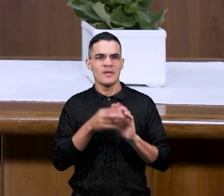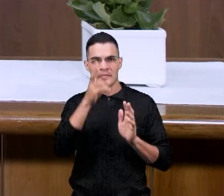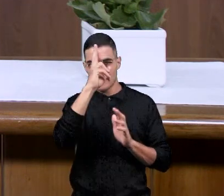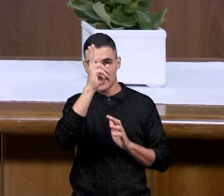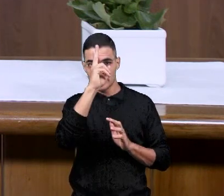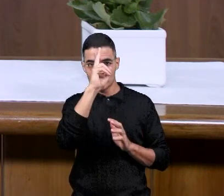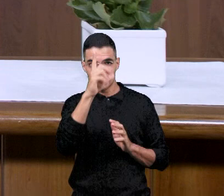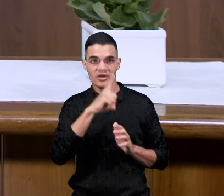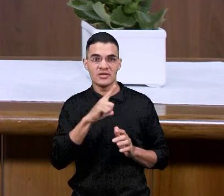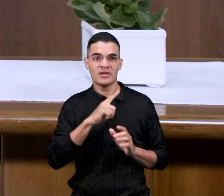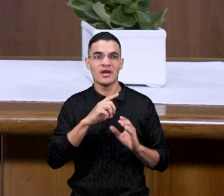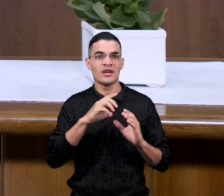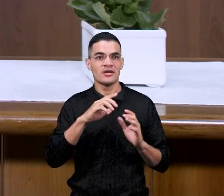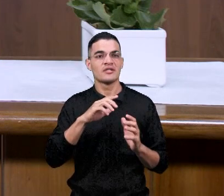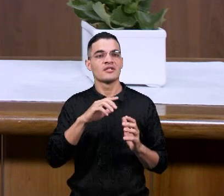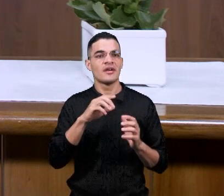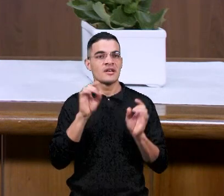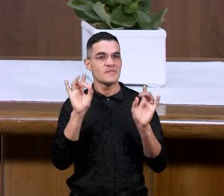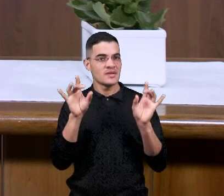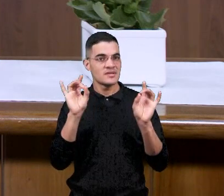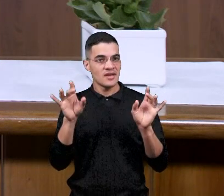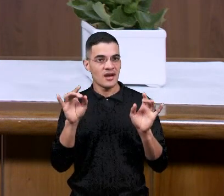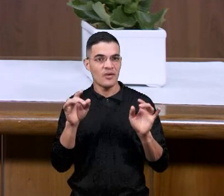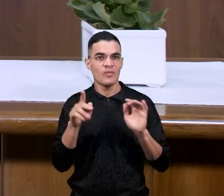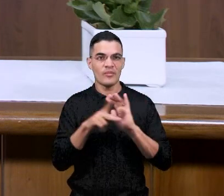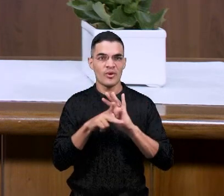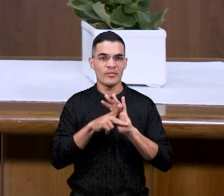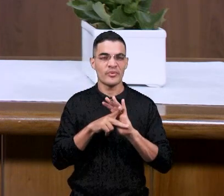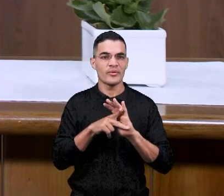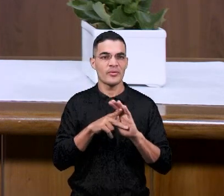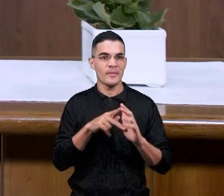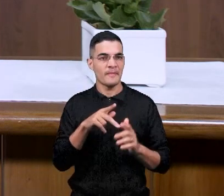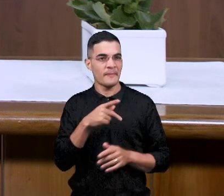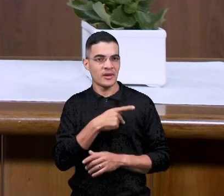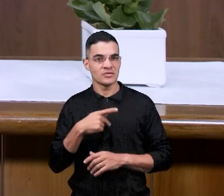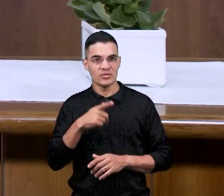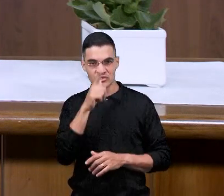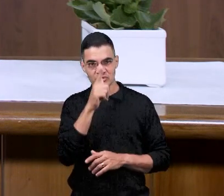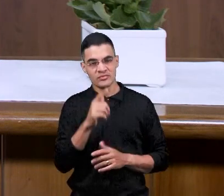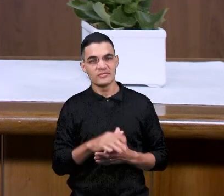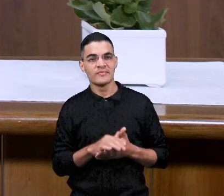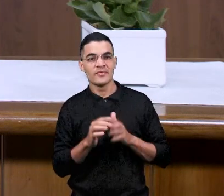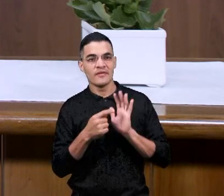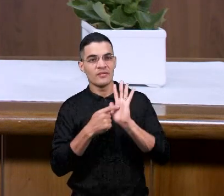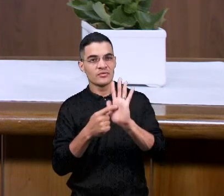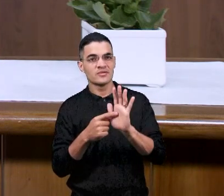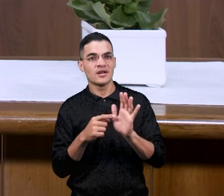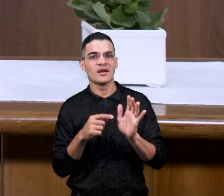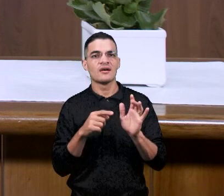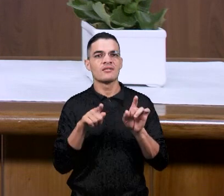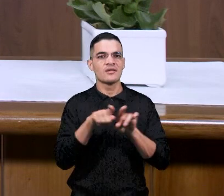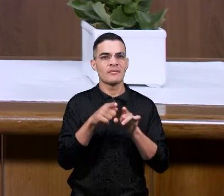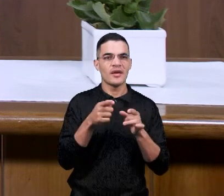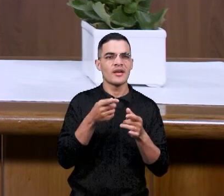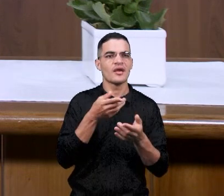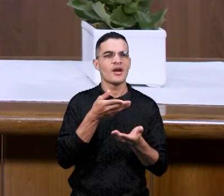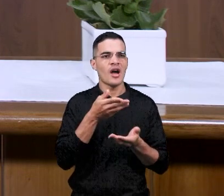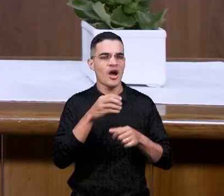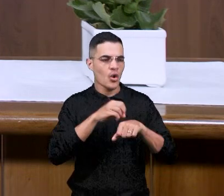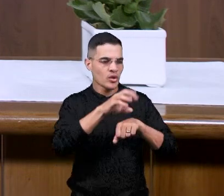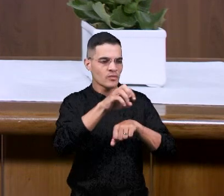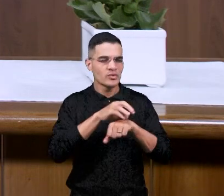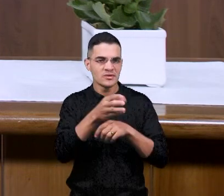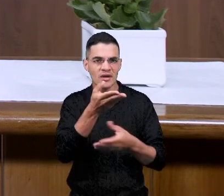allons voir une transmission spéciale dans la conduction du pasteur Gilson Souza qui va transmettre les frères et sœurs de